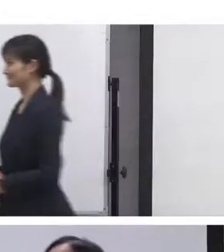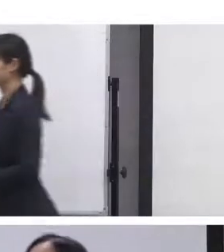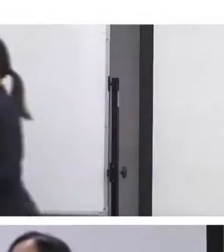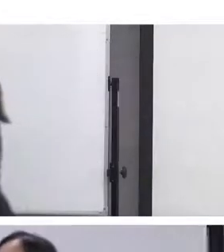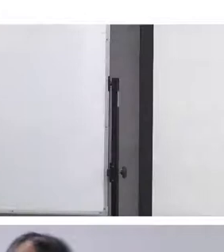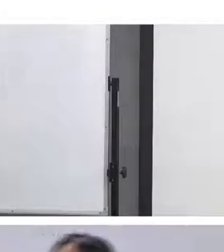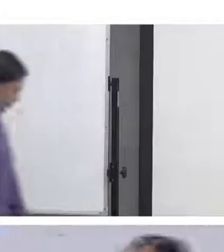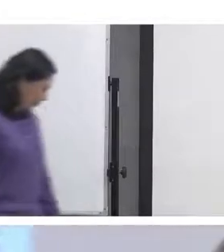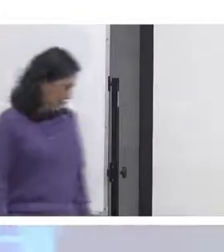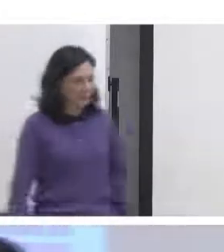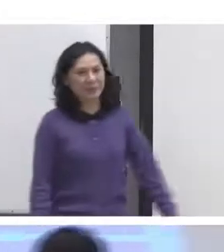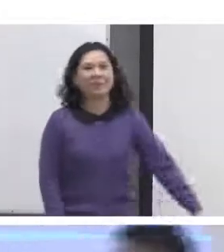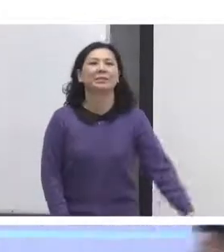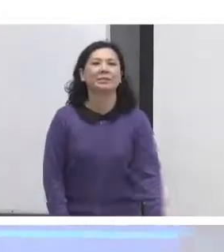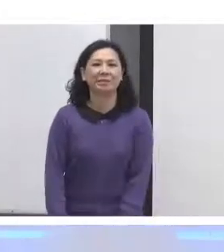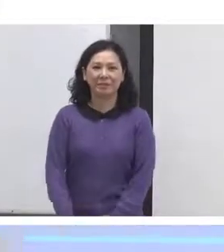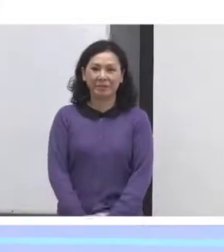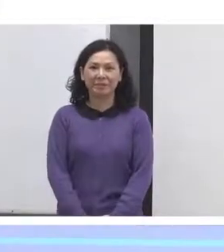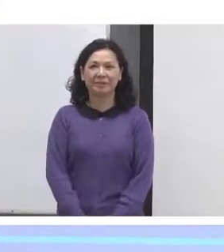来好。